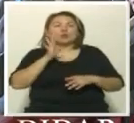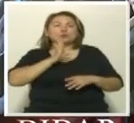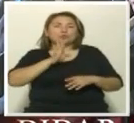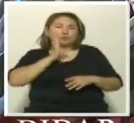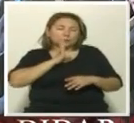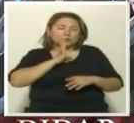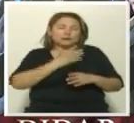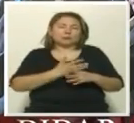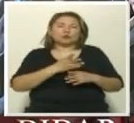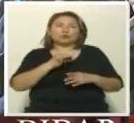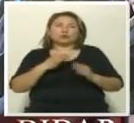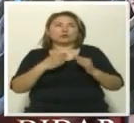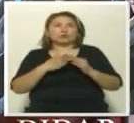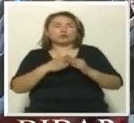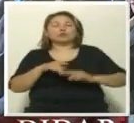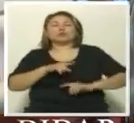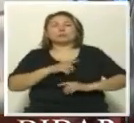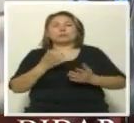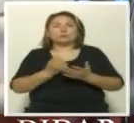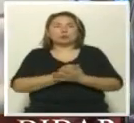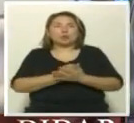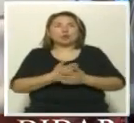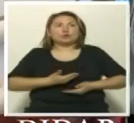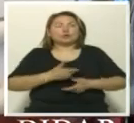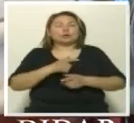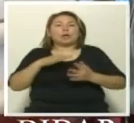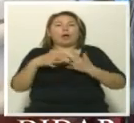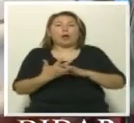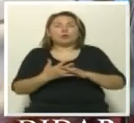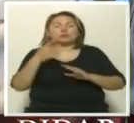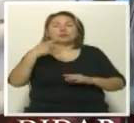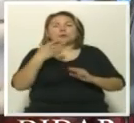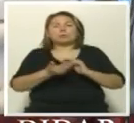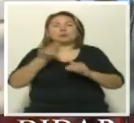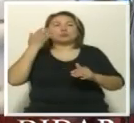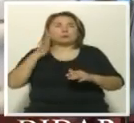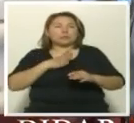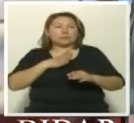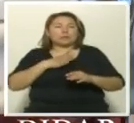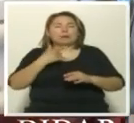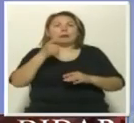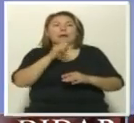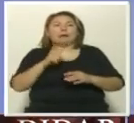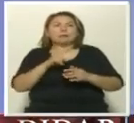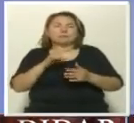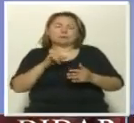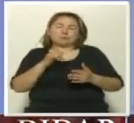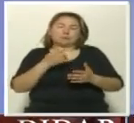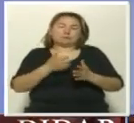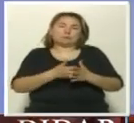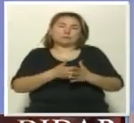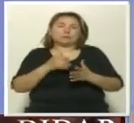отын да үздіксіз үйді үйге жетіп тұр. Тек тұрғындар ауыл ішіне 20 жыл бұрын тартылған газ желісін жаңалауды